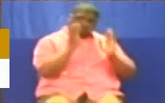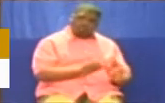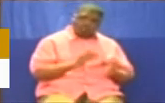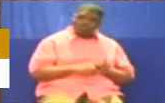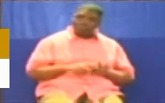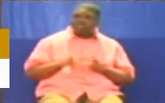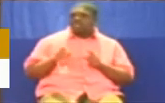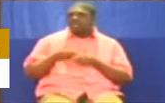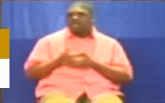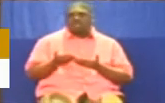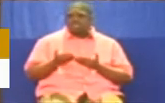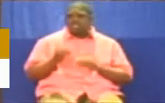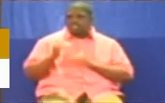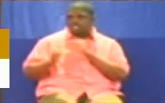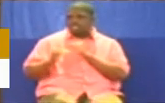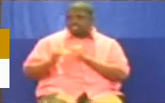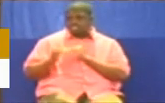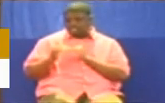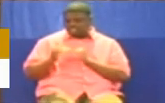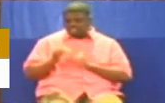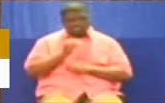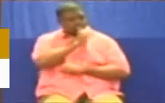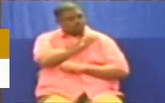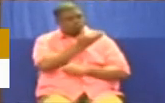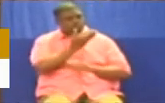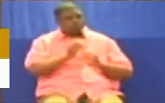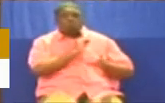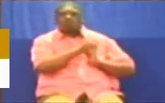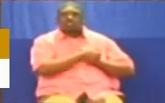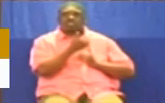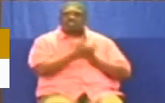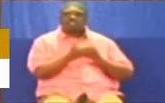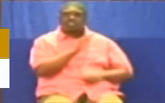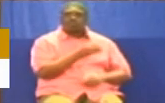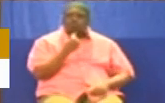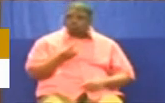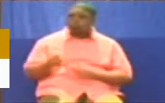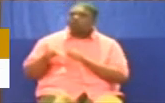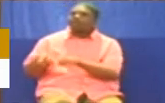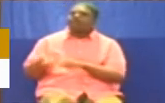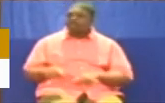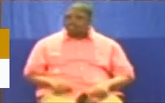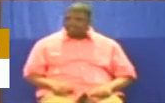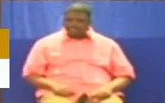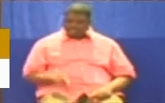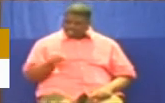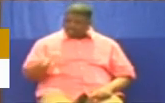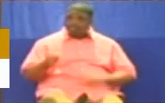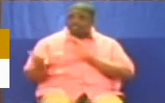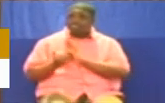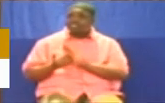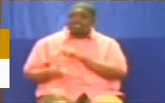kama ni ngazi nyingine yoyote iliyotajwa, unaiwakilisha nchi yako, ndio kinachozungumzwa hapa. Hapa